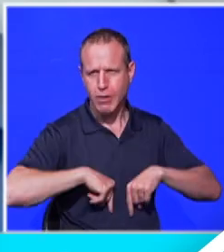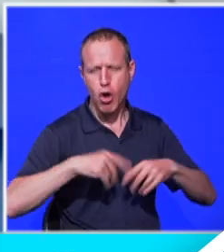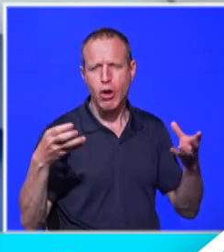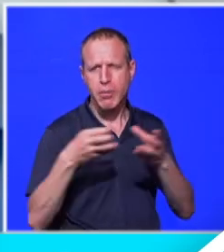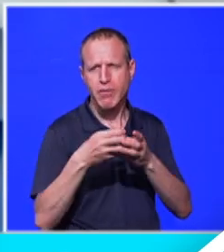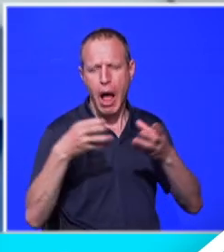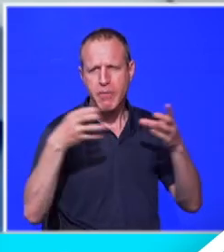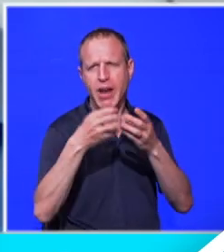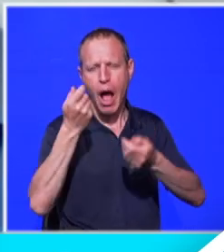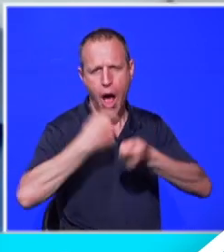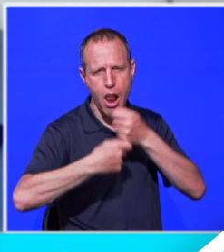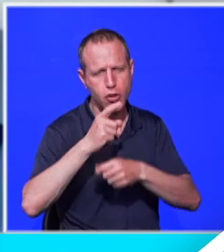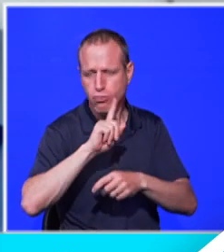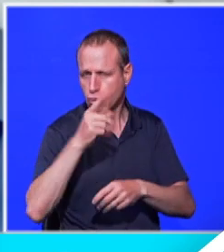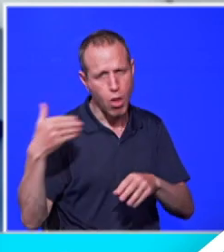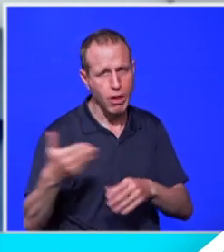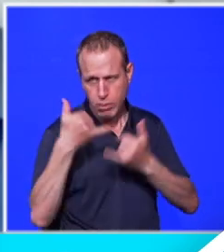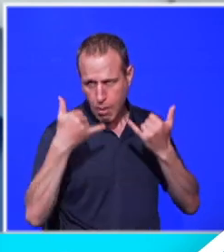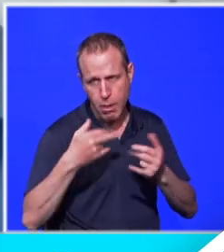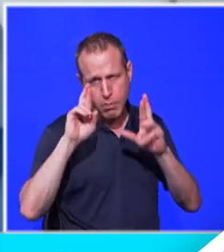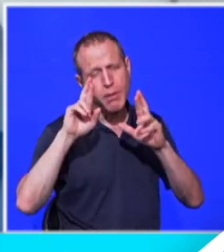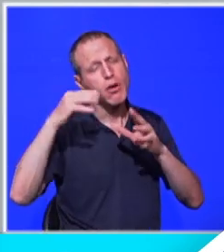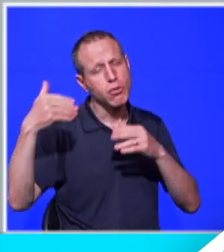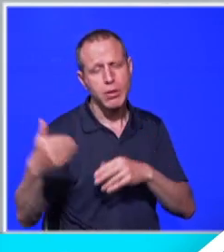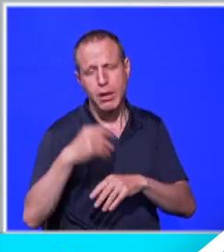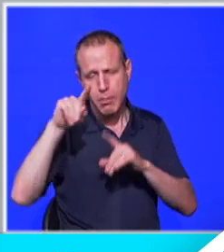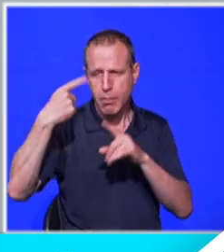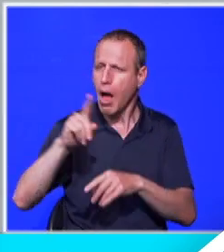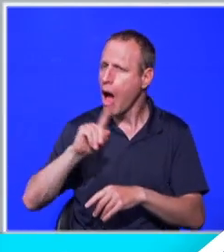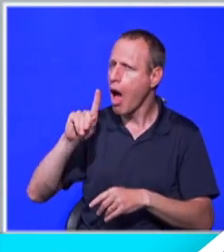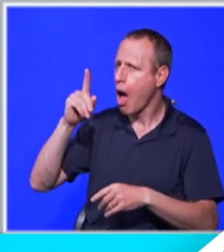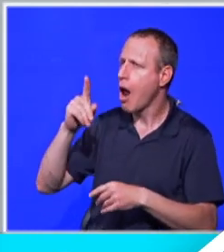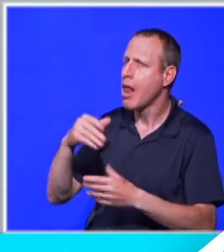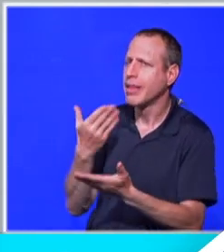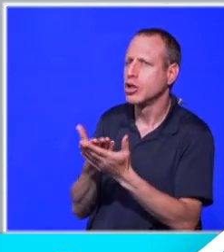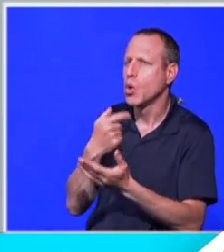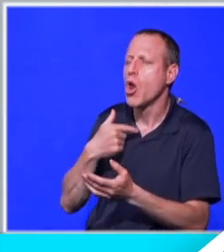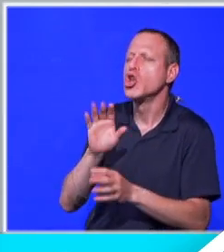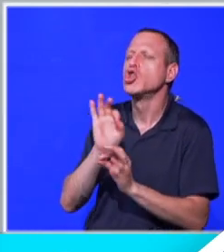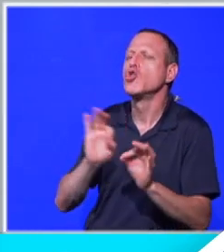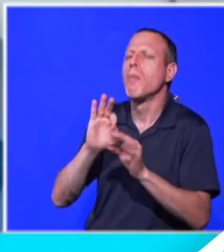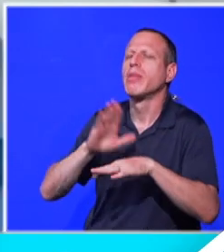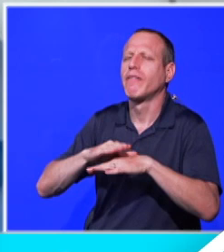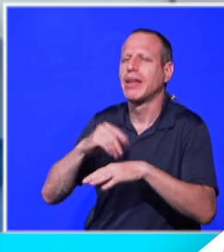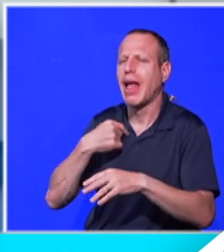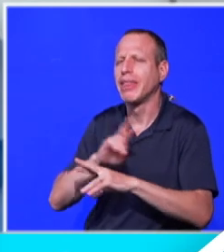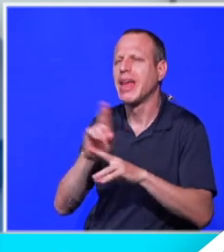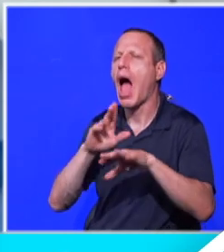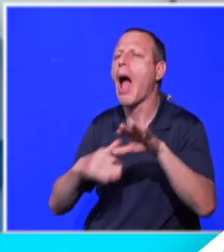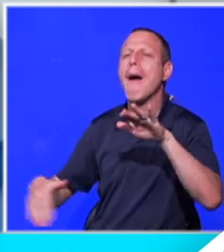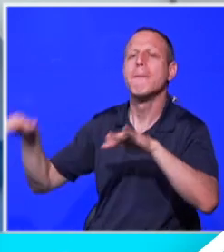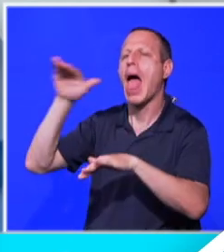המפלגה, המפלגה הכלכלית, היא אמנם לא נכנסה הפעם, אני מקווה שתיכנס בפעם הבאה. אל תציעו לי שום תפקיד, כי אני רק מעל